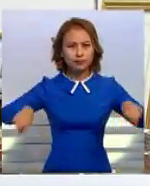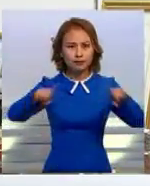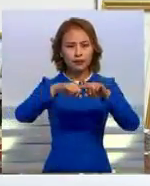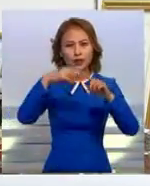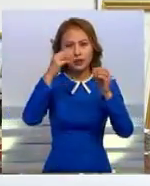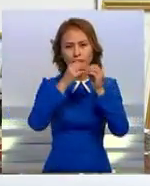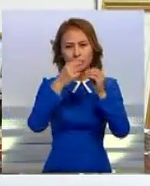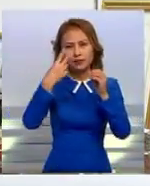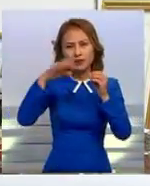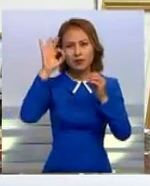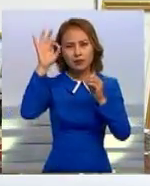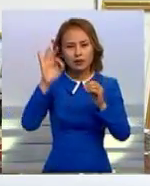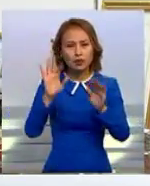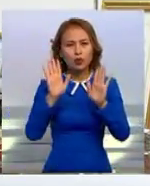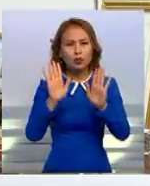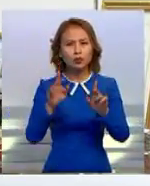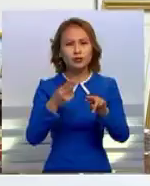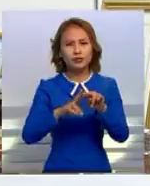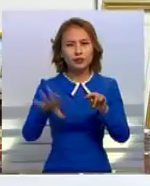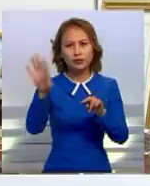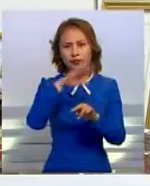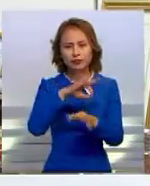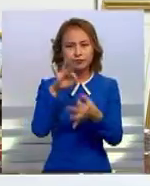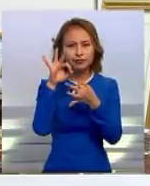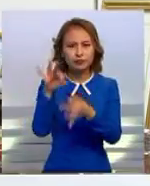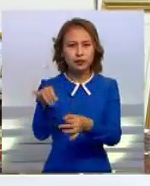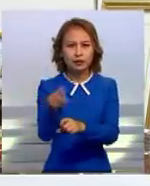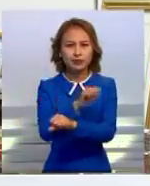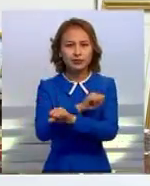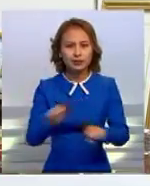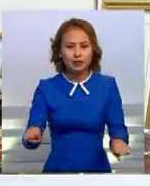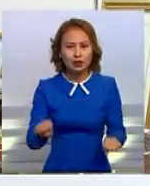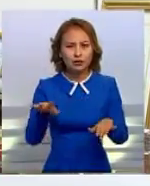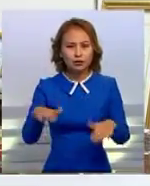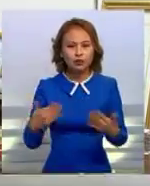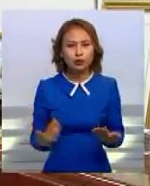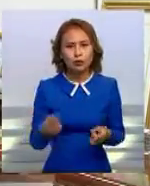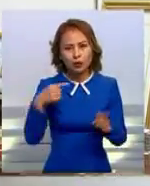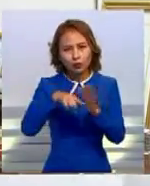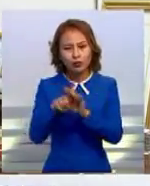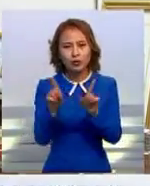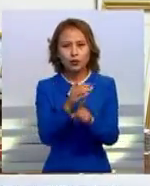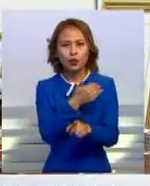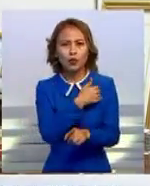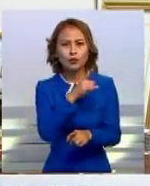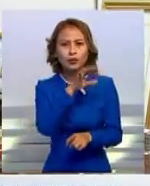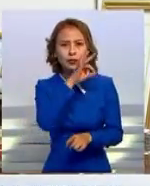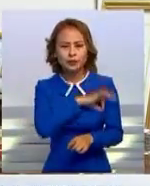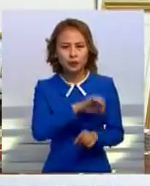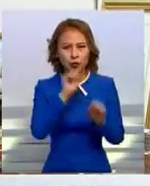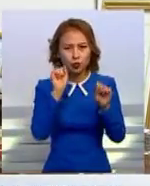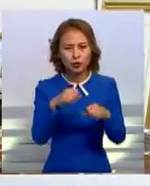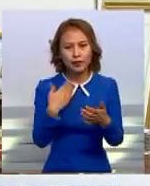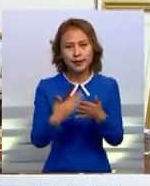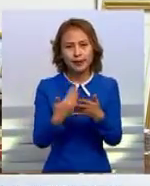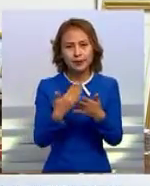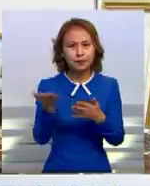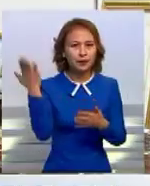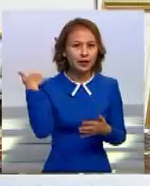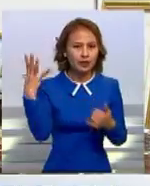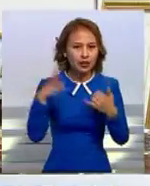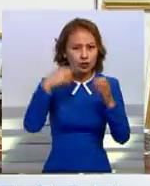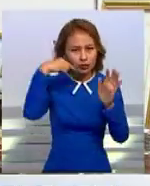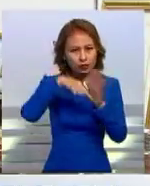шамамен 10-20% мүлдем пайдалануға жарамсыз, бірақ біз осы жерлердің өзін тиімді пайдалануға көштік. Мәселен, бұрын